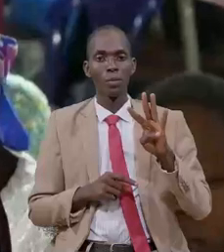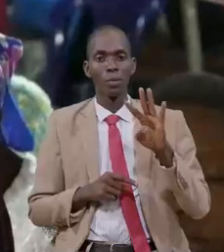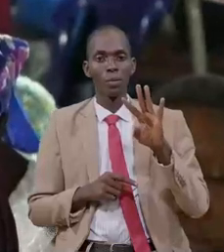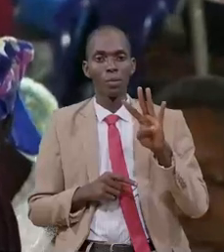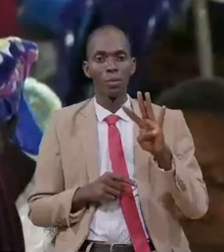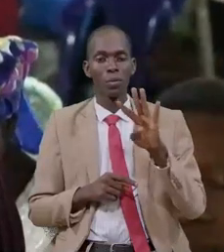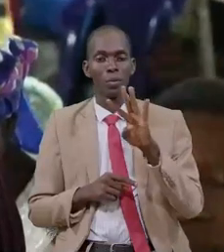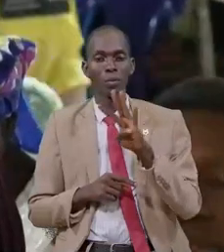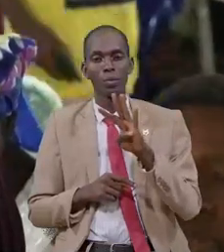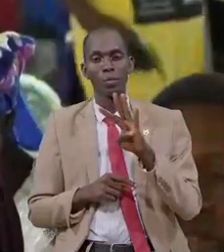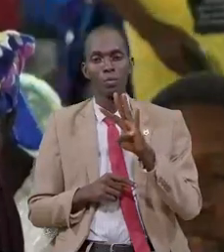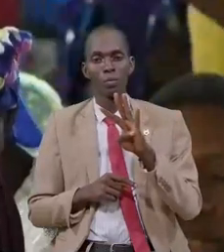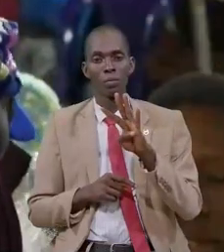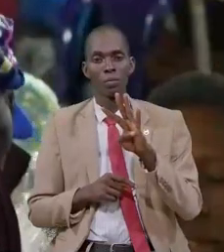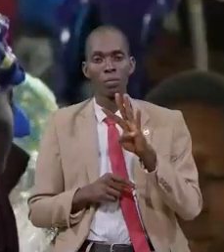92